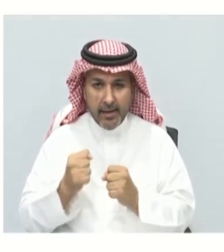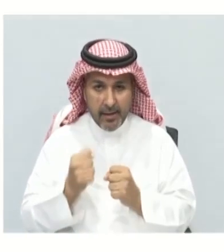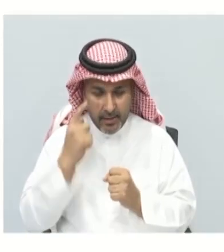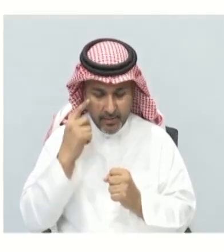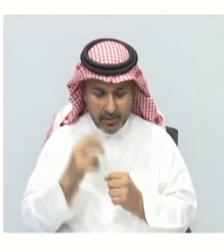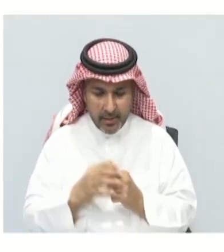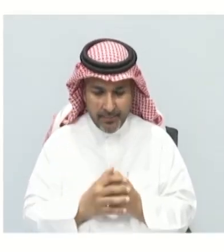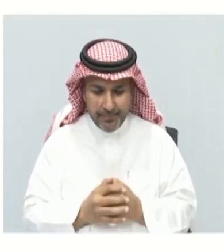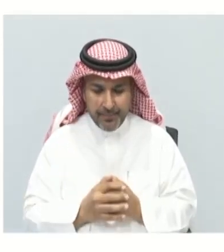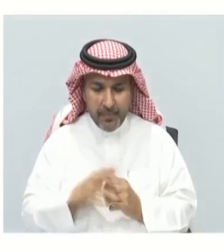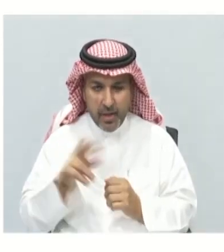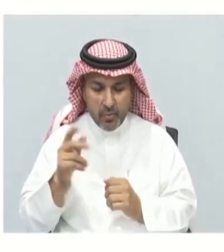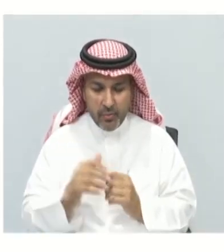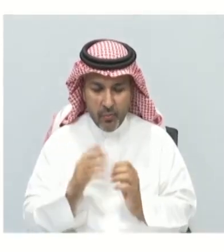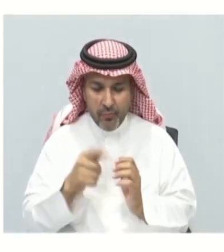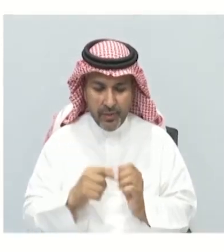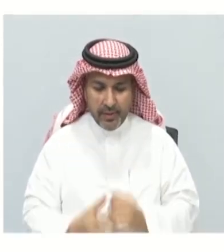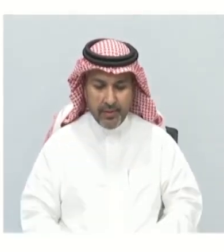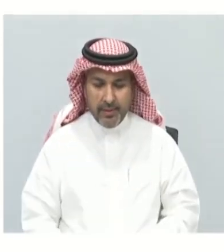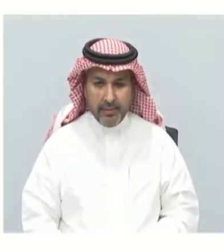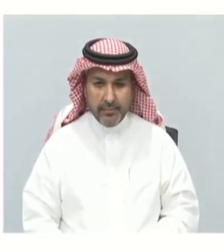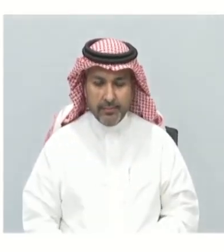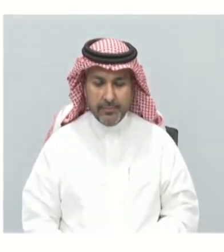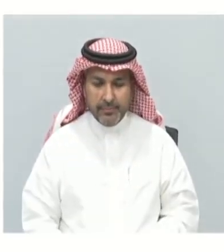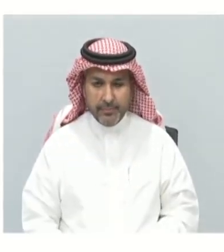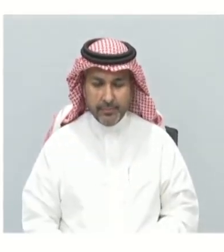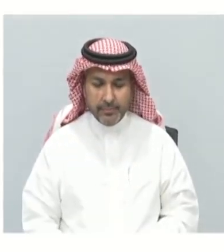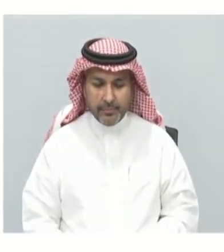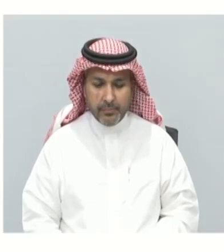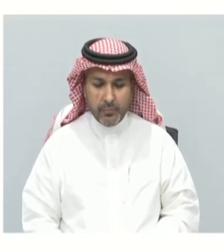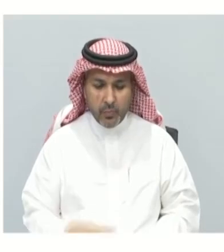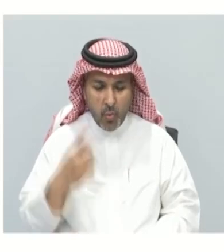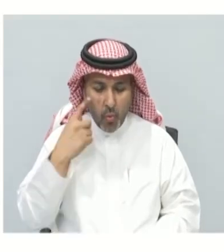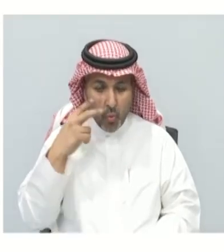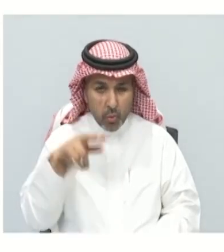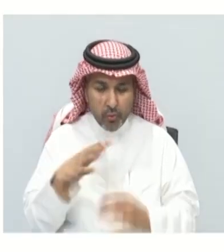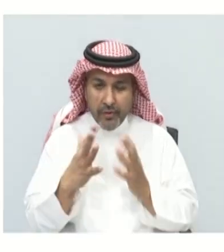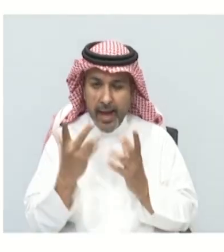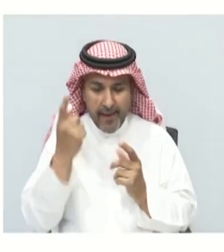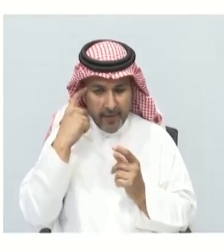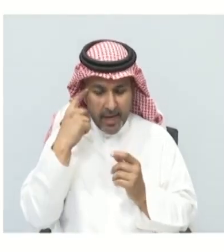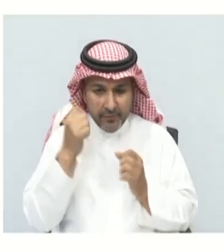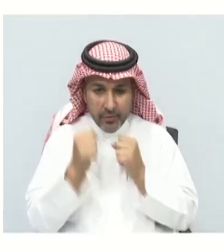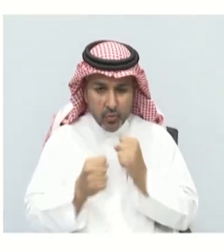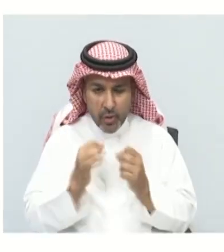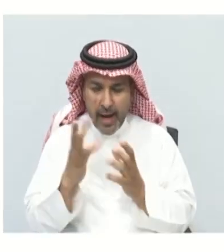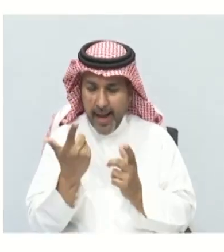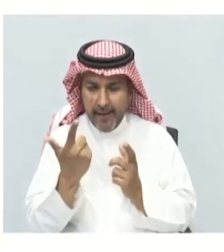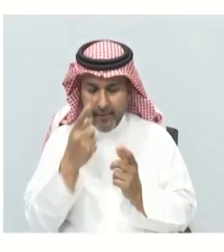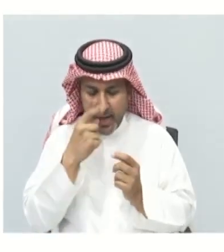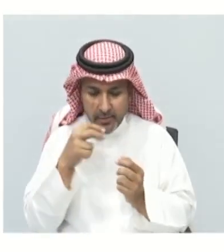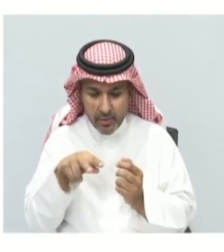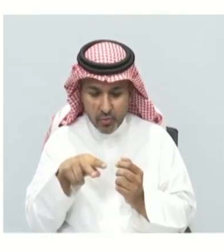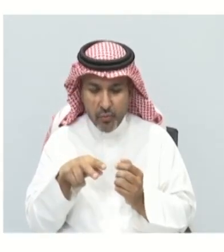منتظمه وغير منتظمه ايضا تعرفت على انه يمكن الاستدلال على نوع الحركه بالمؤشر